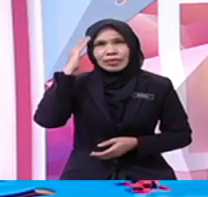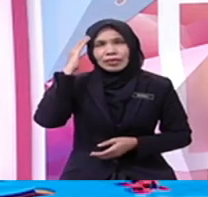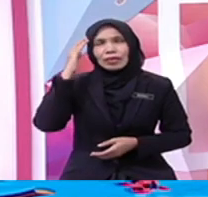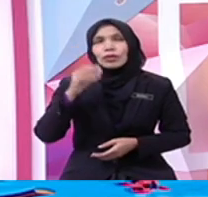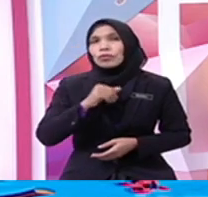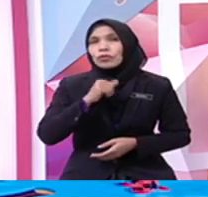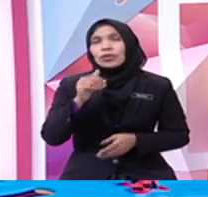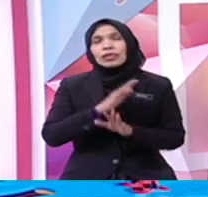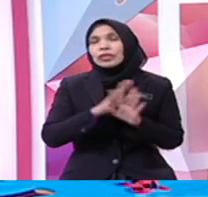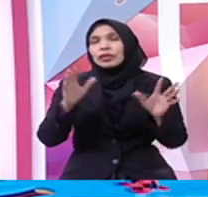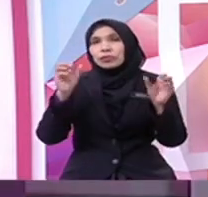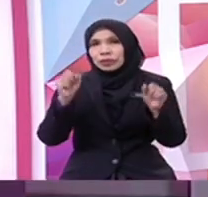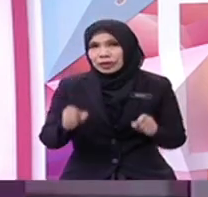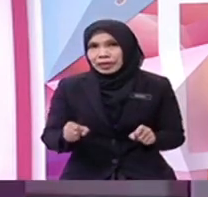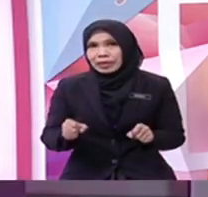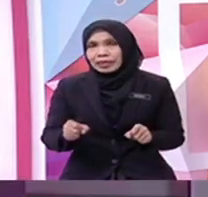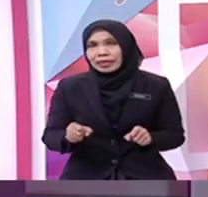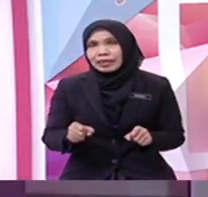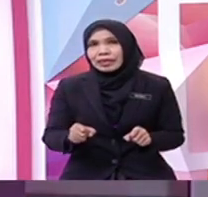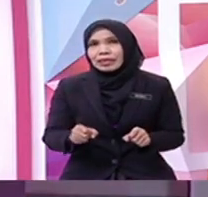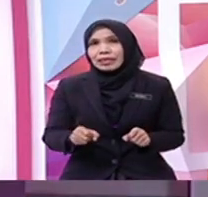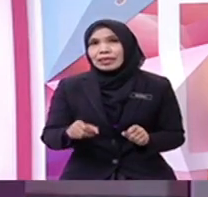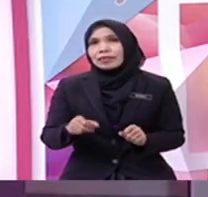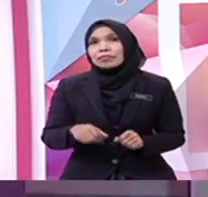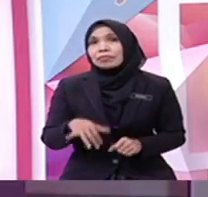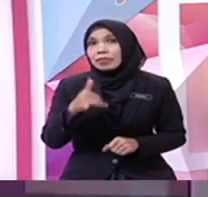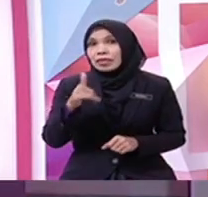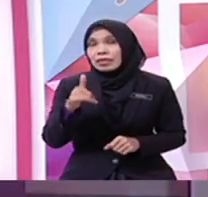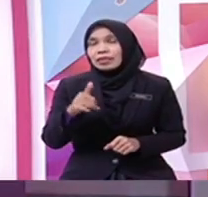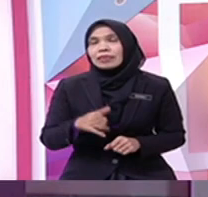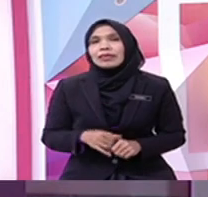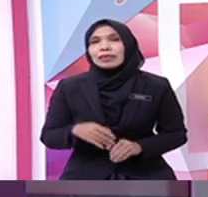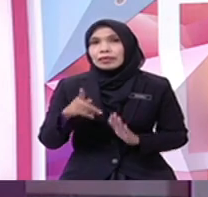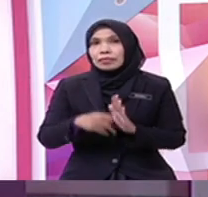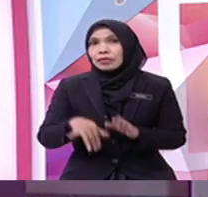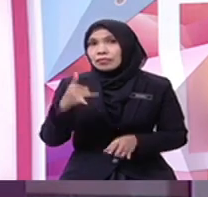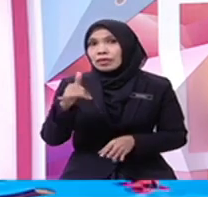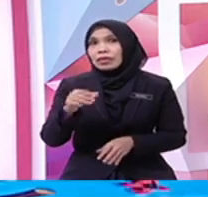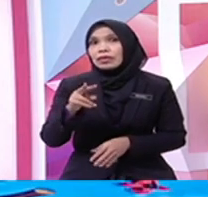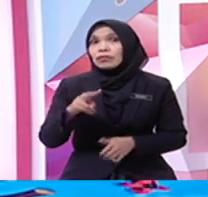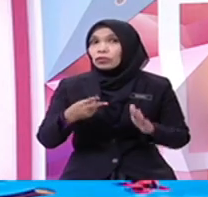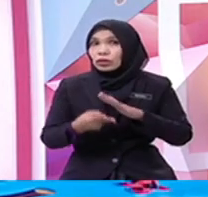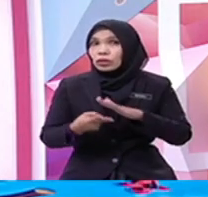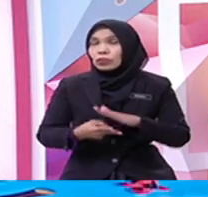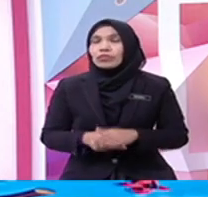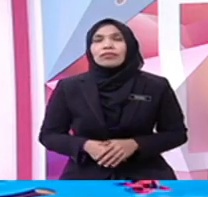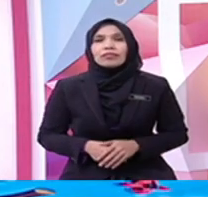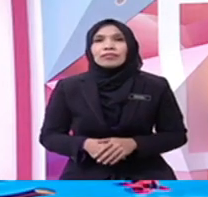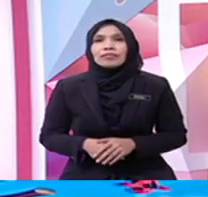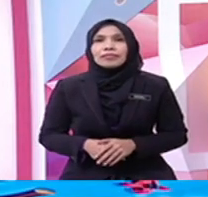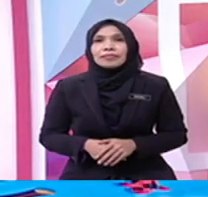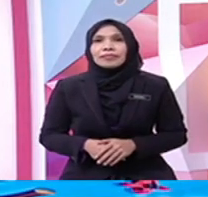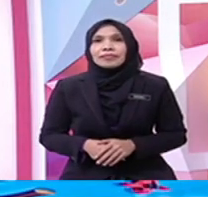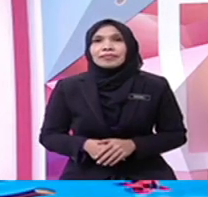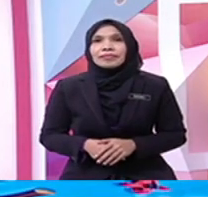boleh main permainan video tapi jangan sampai tidur lewat move oke di sini mulailah